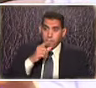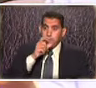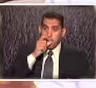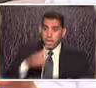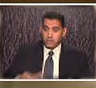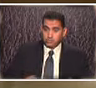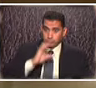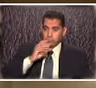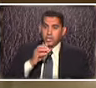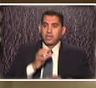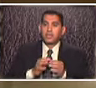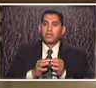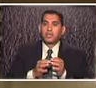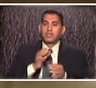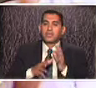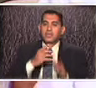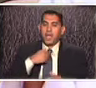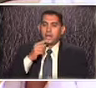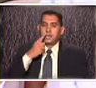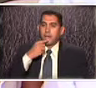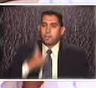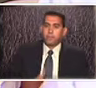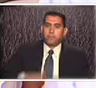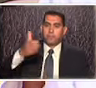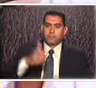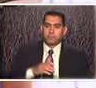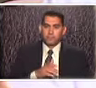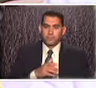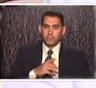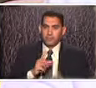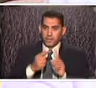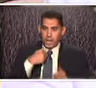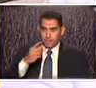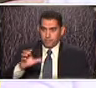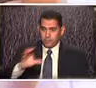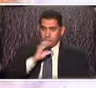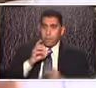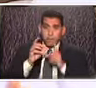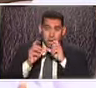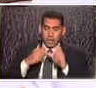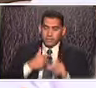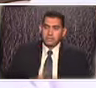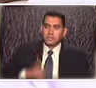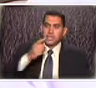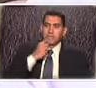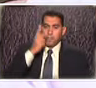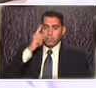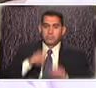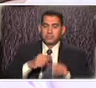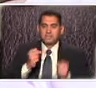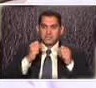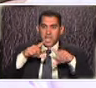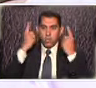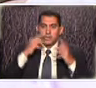ادم ارشه بالدم دلوقتي بالدم الذي يقول هذا الكلام لا يمثل حاله ادميه فضلا عن ان يمثل حاله